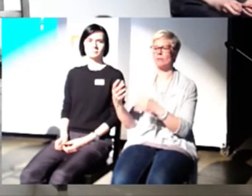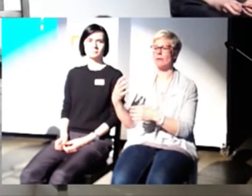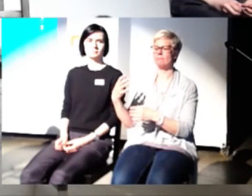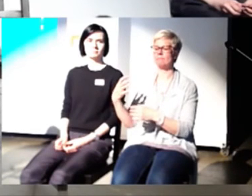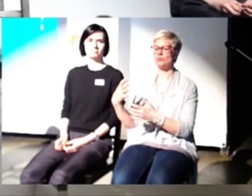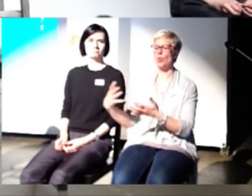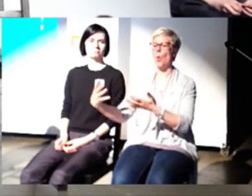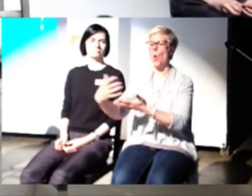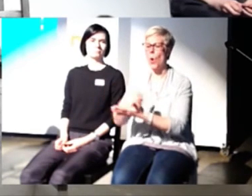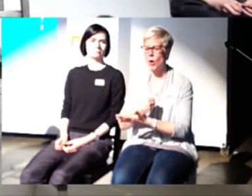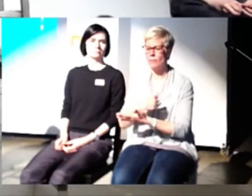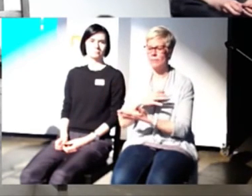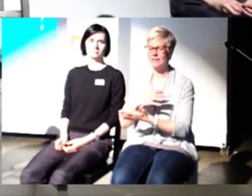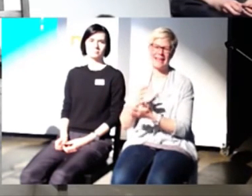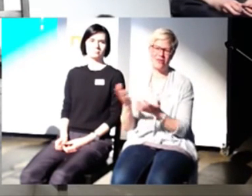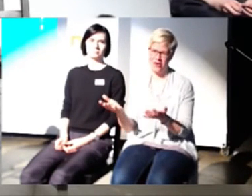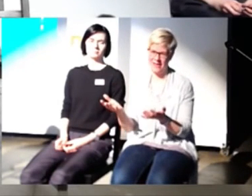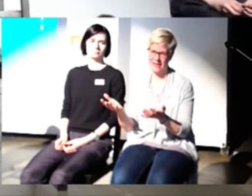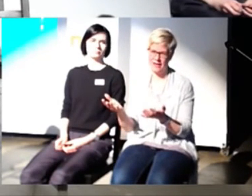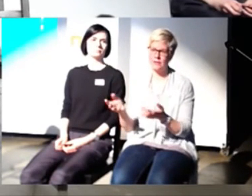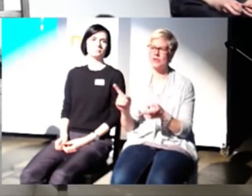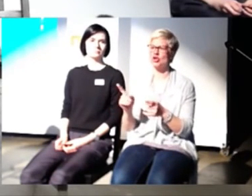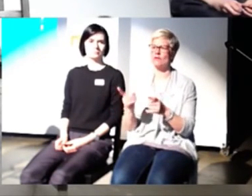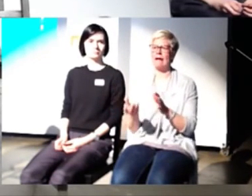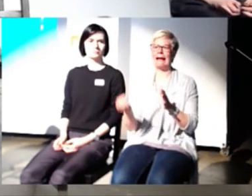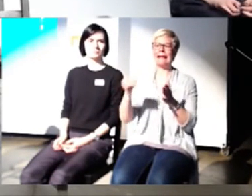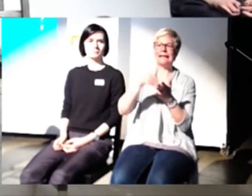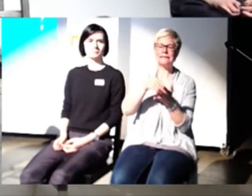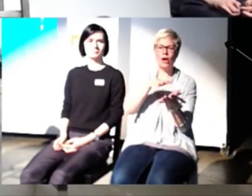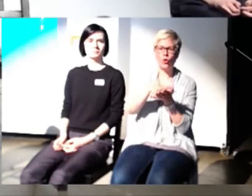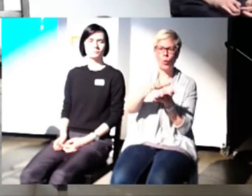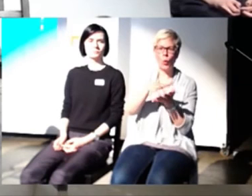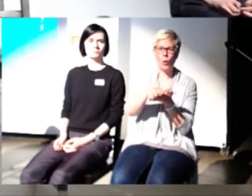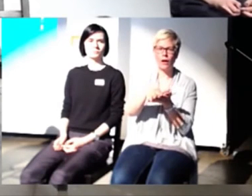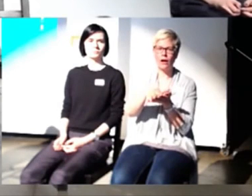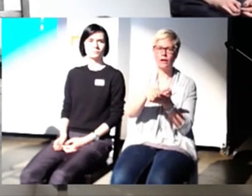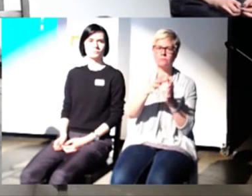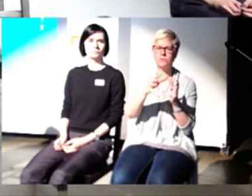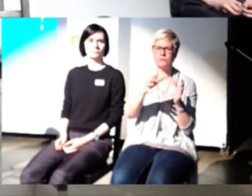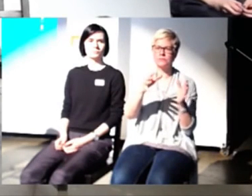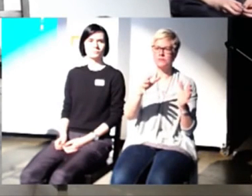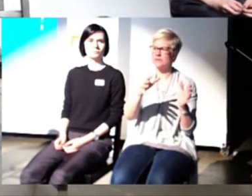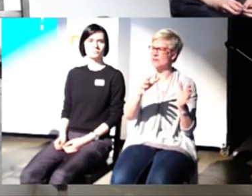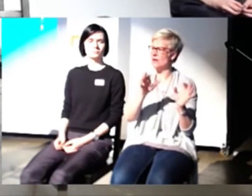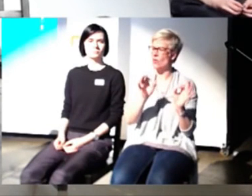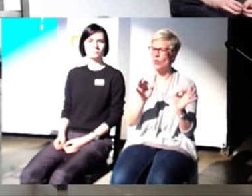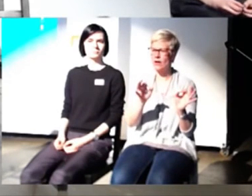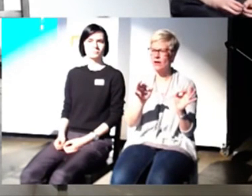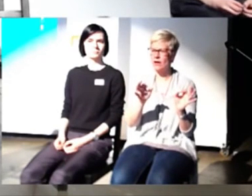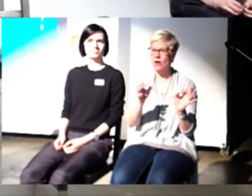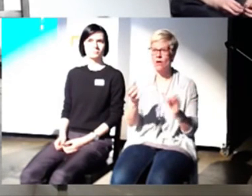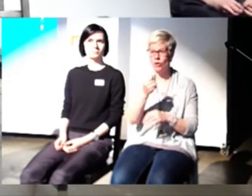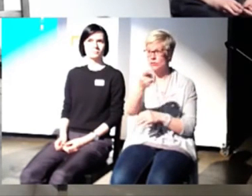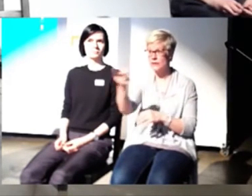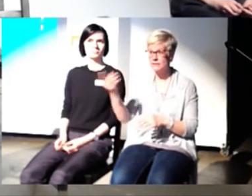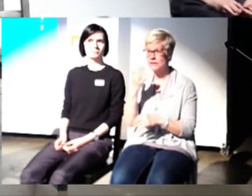tulopuoli. Ja sitten jos on vähän ekstra kuluja tiedossa, niin pystyykö teistä kukaan,